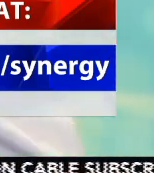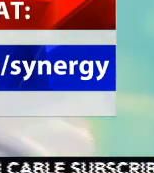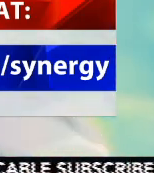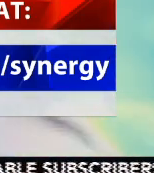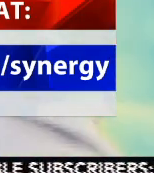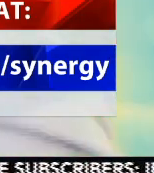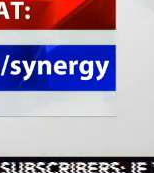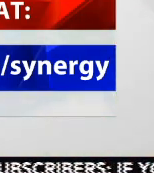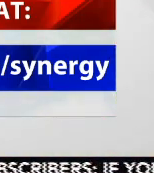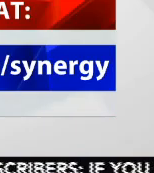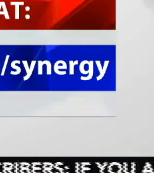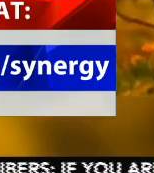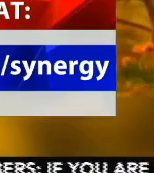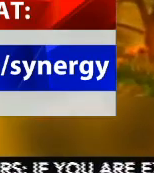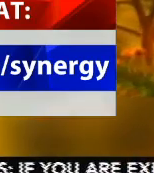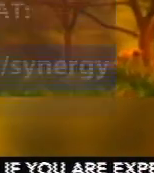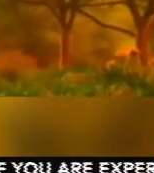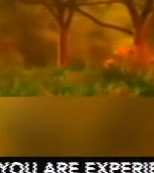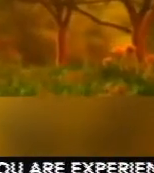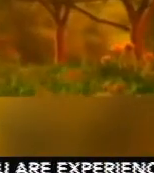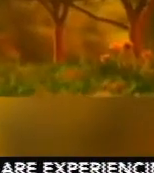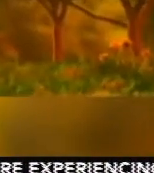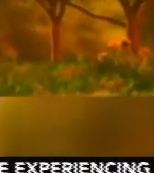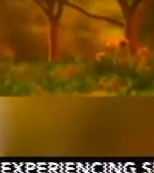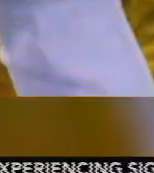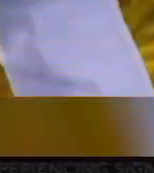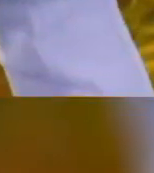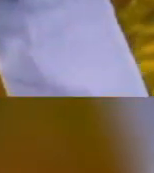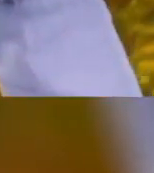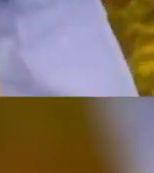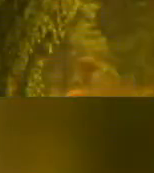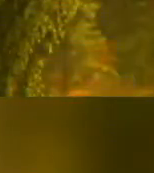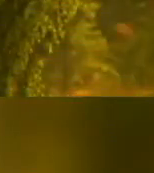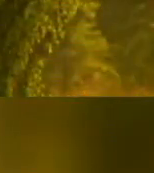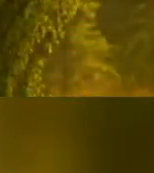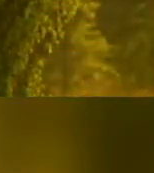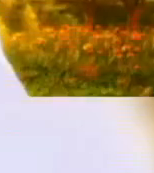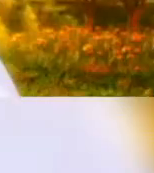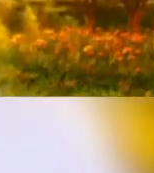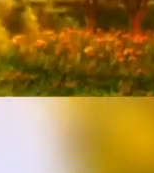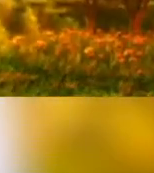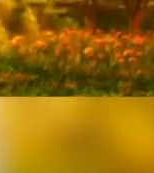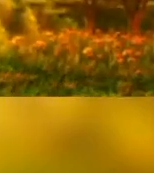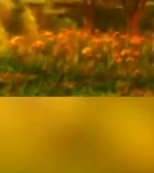www.gmanetwork.com/synergy. Nelson Canlas, updated sa Showbiz Happenings.